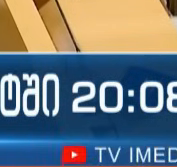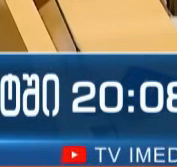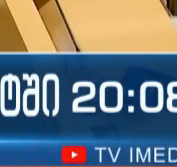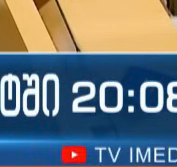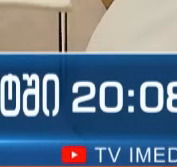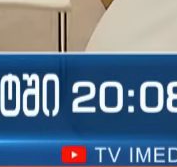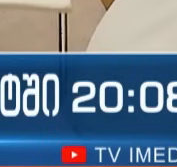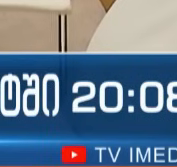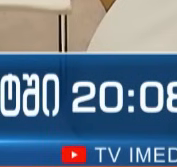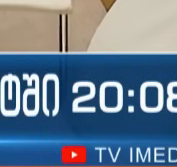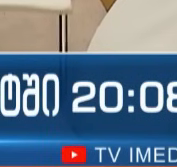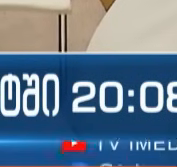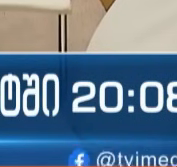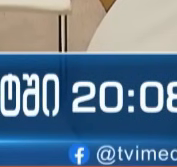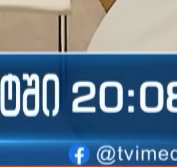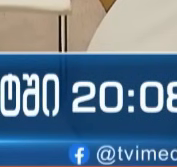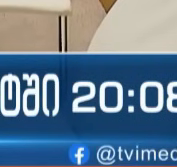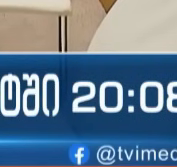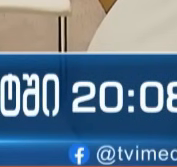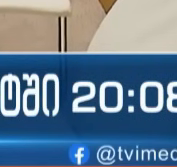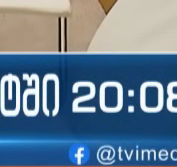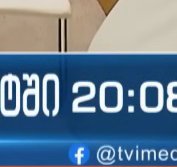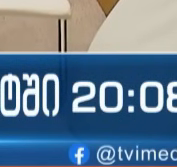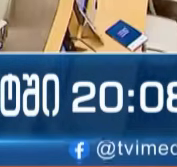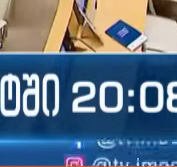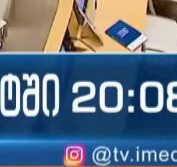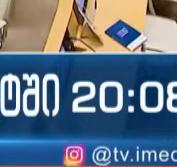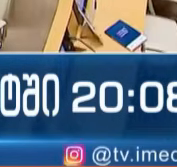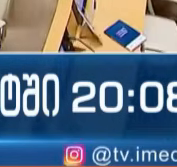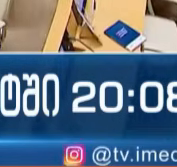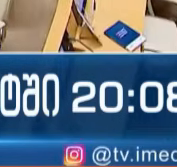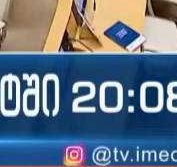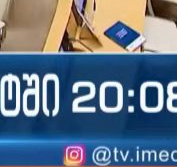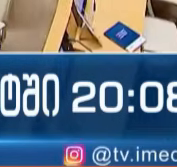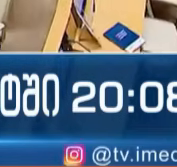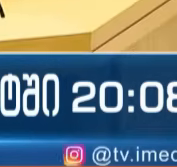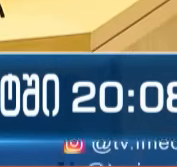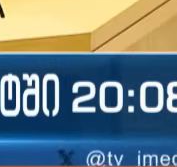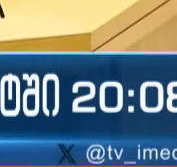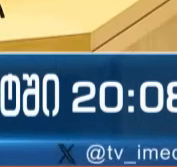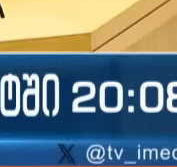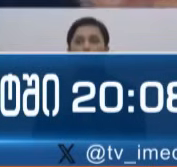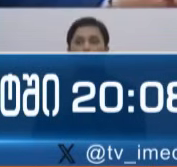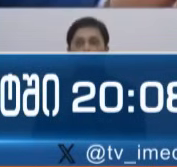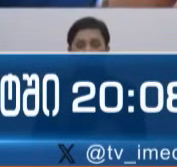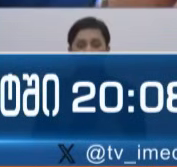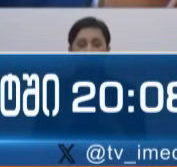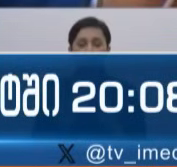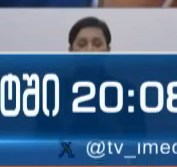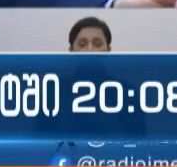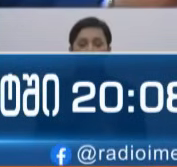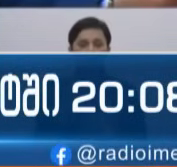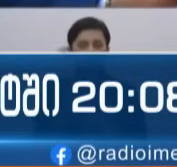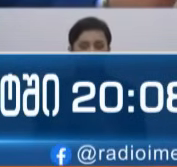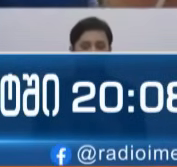გამო შენიშვნა მისცა დღეს კი ელისაშვილი საკანონმდებლო ორგანოში ჩოხით გამოცხადდა. დღეს ოპოზიცია